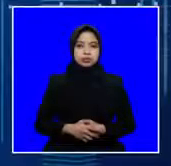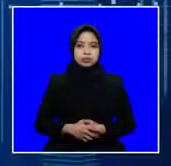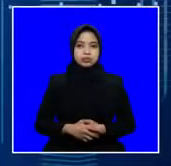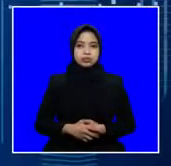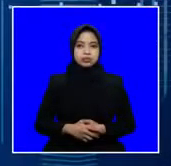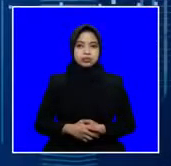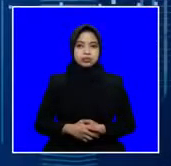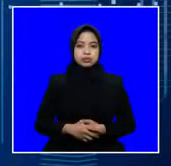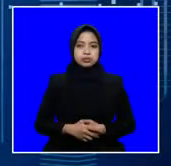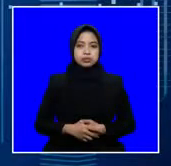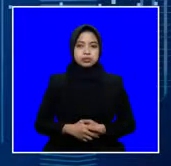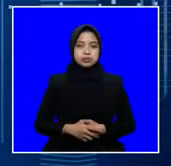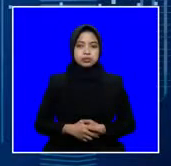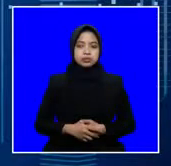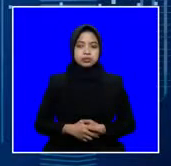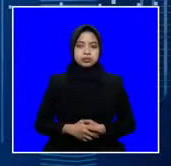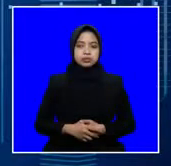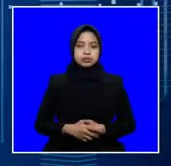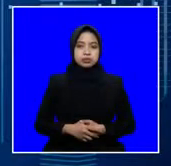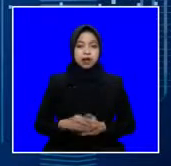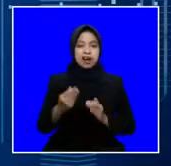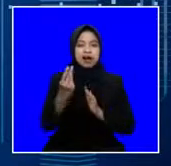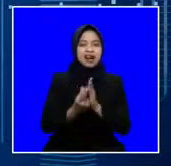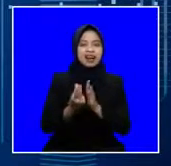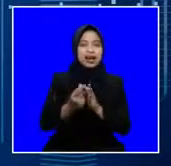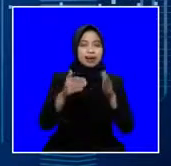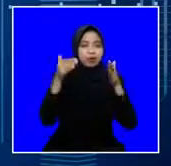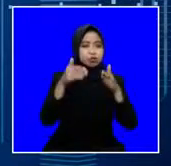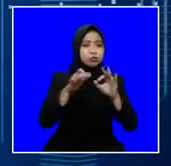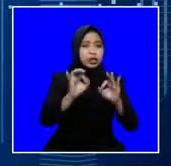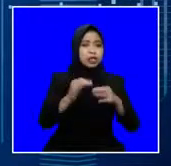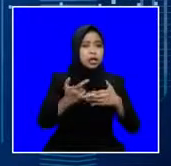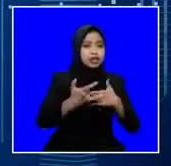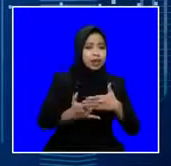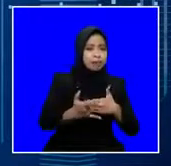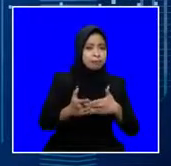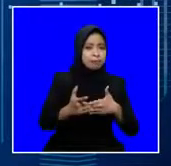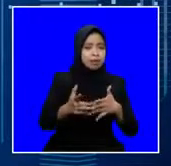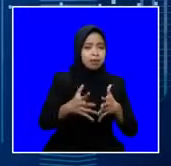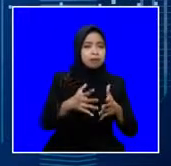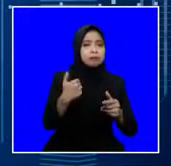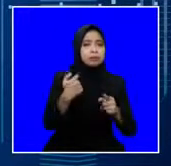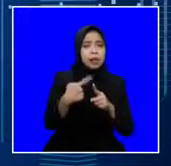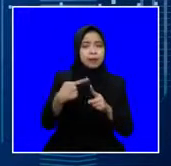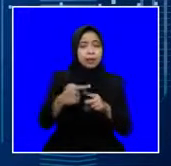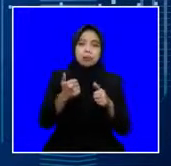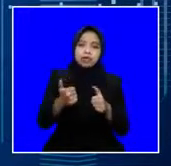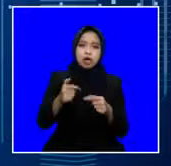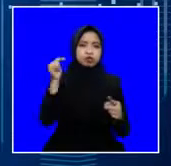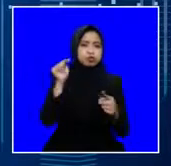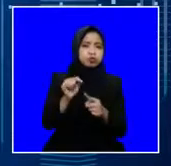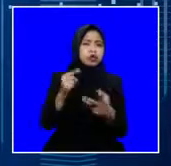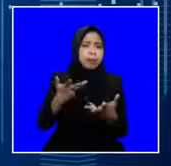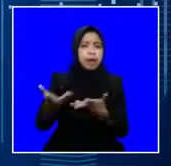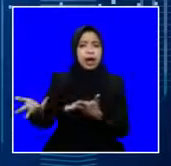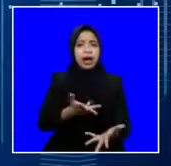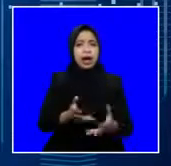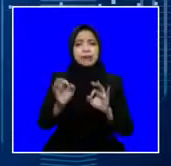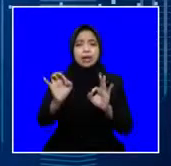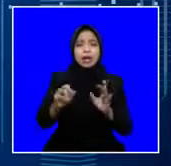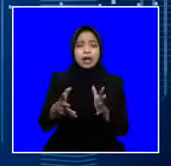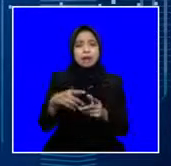ingin memperbesar dana abadi pendidikan hingga bisa memberikan layanan pendidikan secara lebih